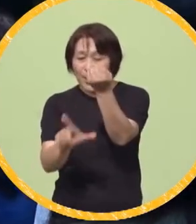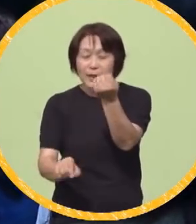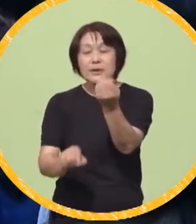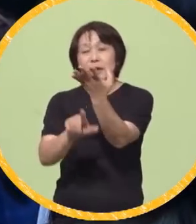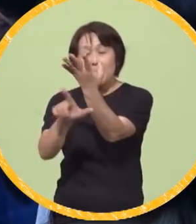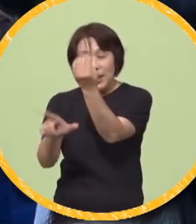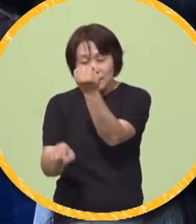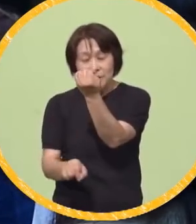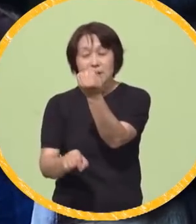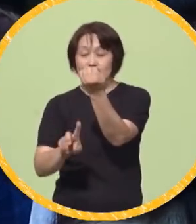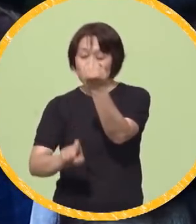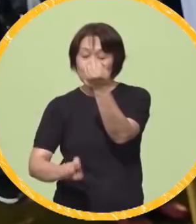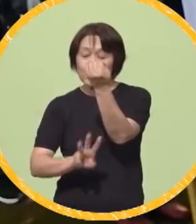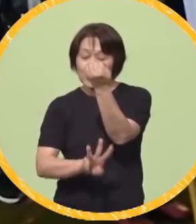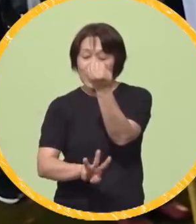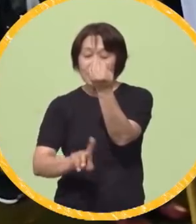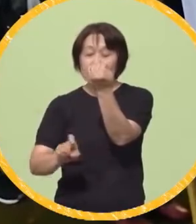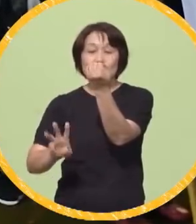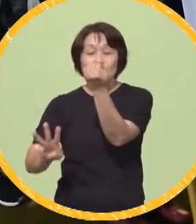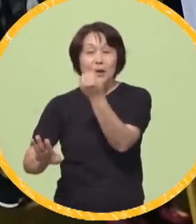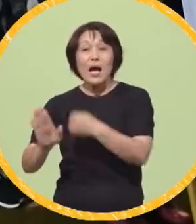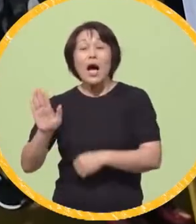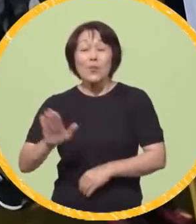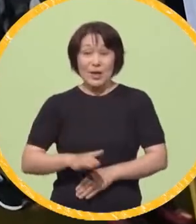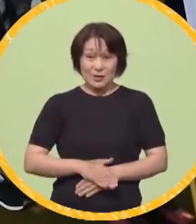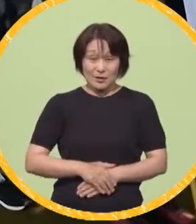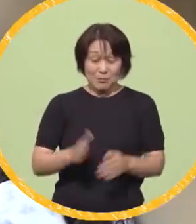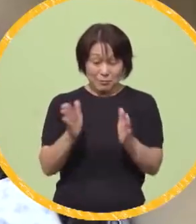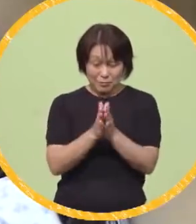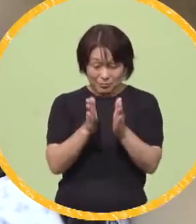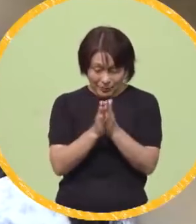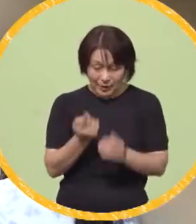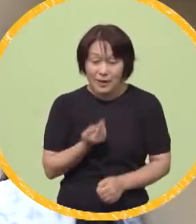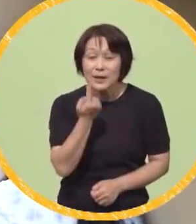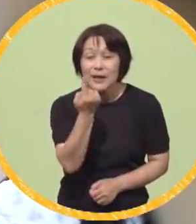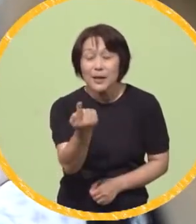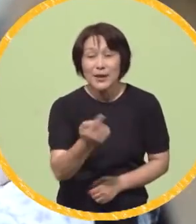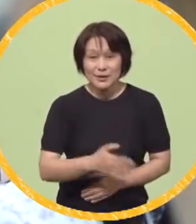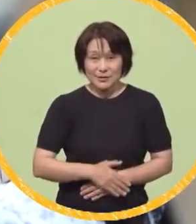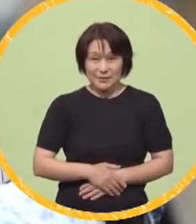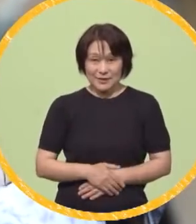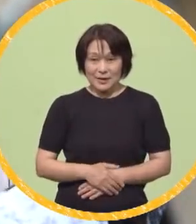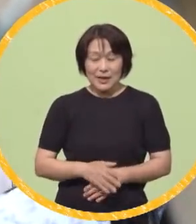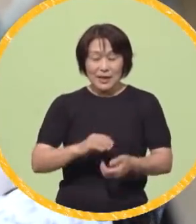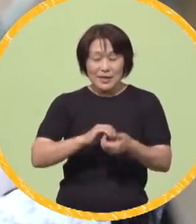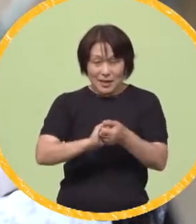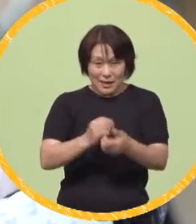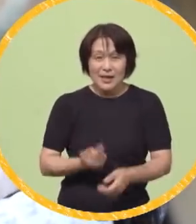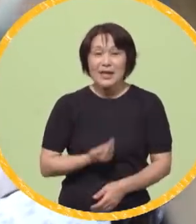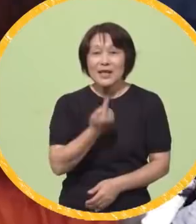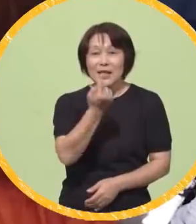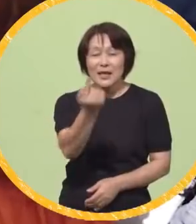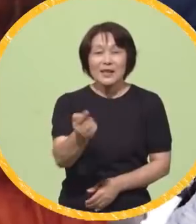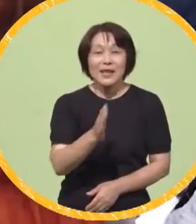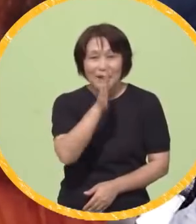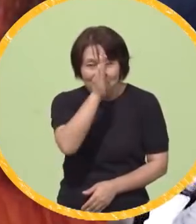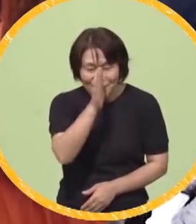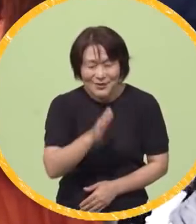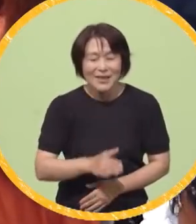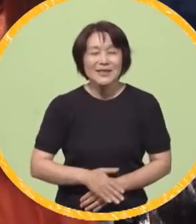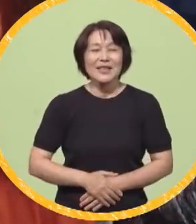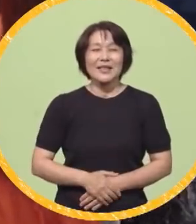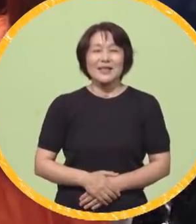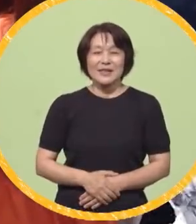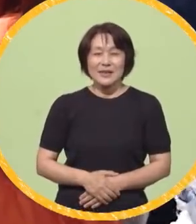ていうのが行われているので、うん、そこだとあの参拝とかもできるので、 は い、 そうか、 ぜひそちらに行って もらいたいなと思います、は